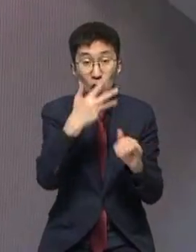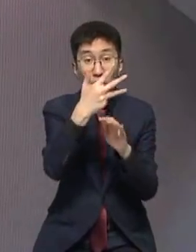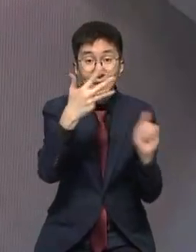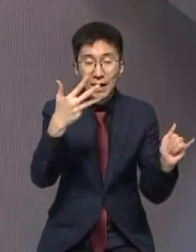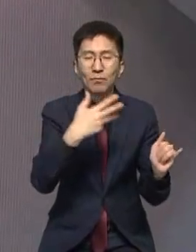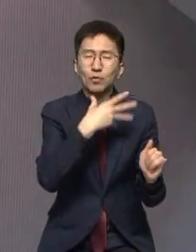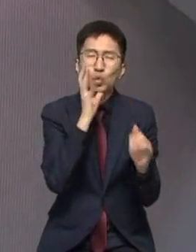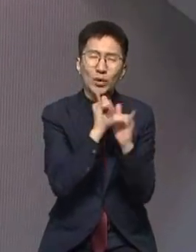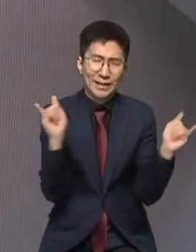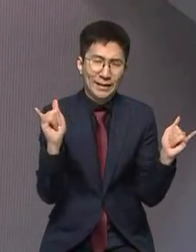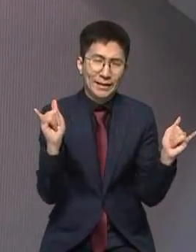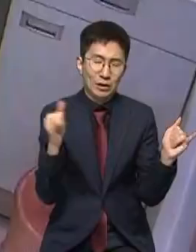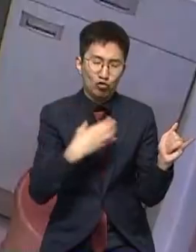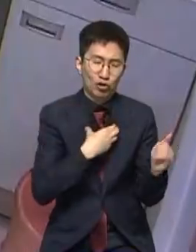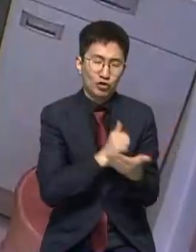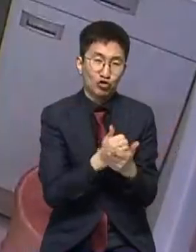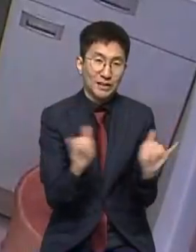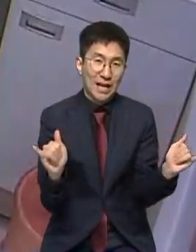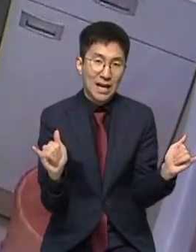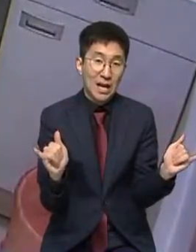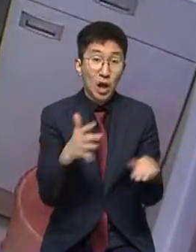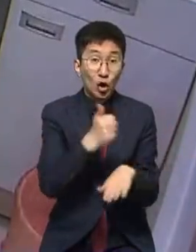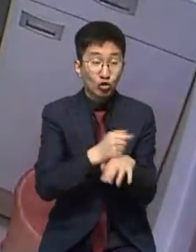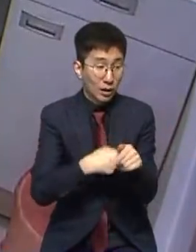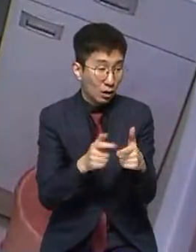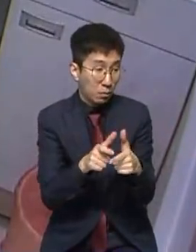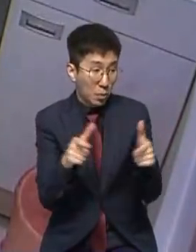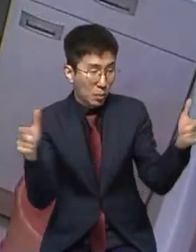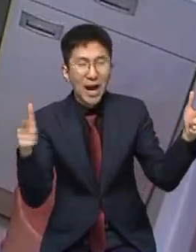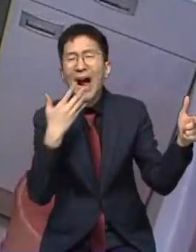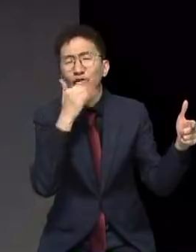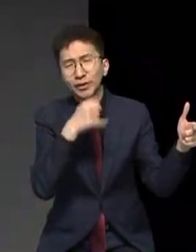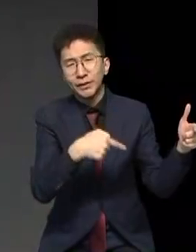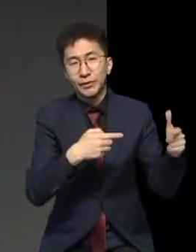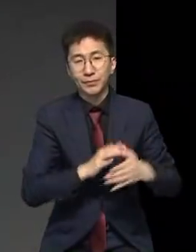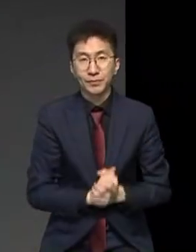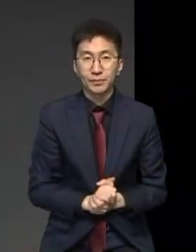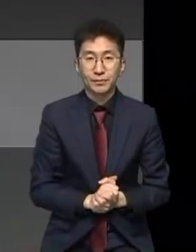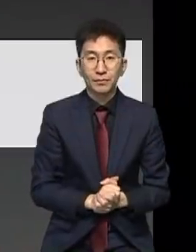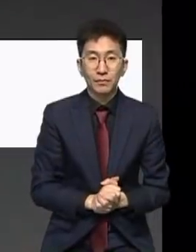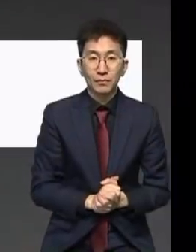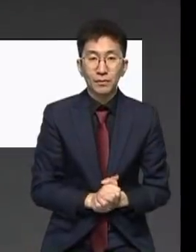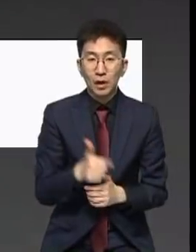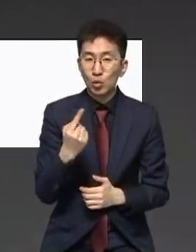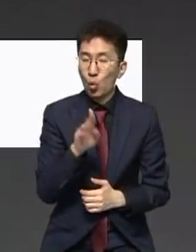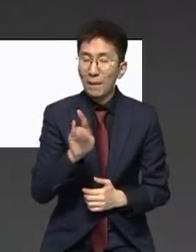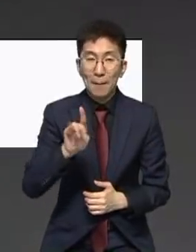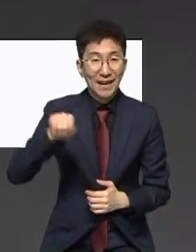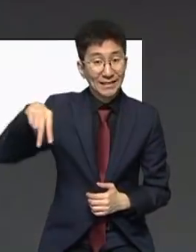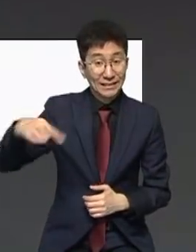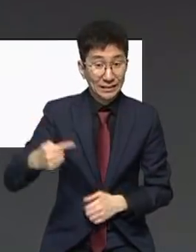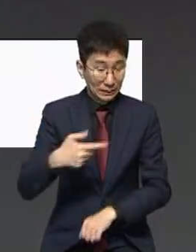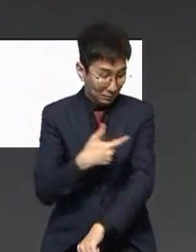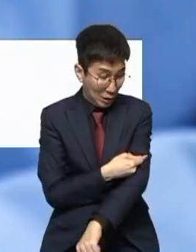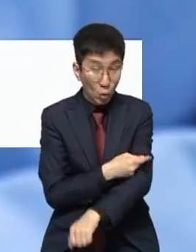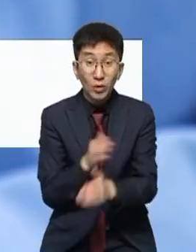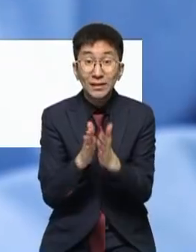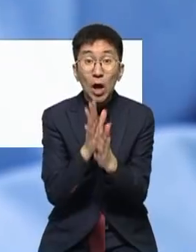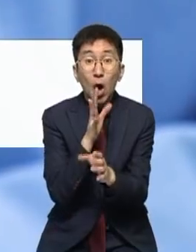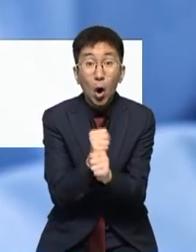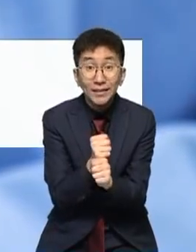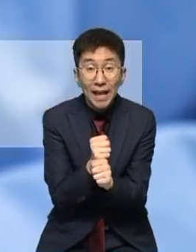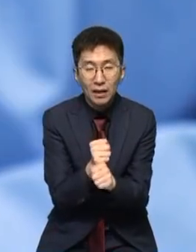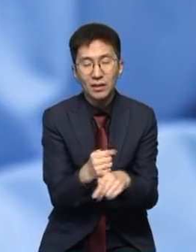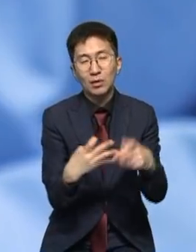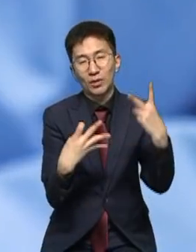확진 자가 급증 하면 위증 층 확산으로 이어질 가능성이 큽니다 이런 가운데 노바 백스 백신 접종이 오늘 14일 부터